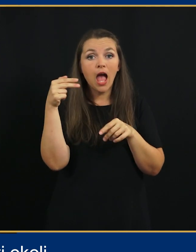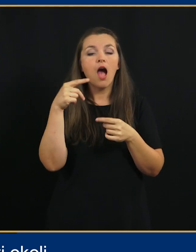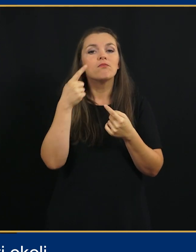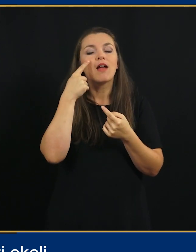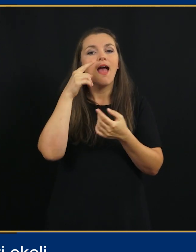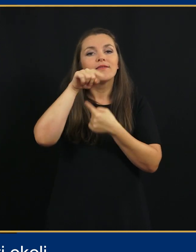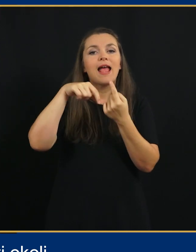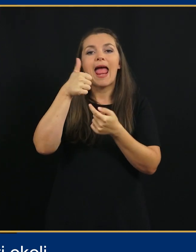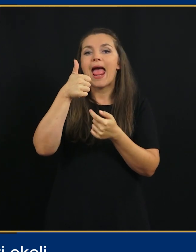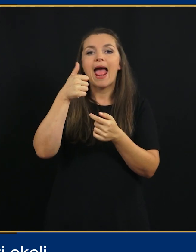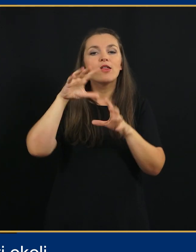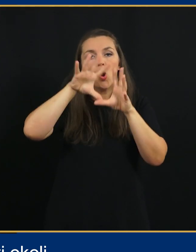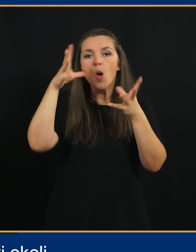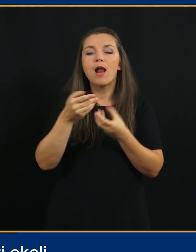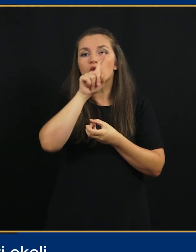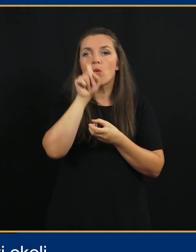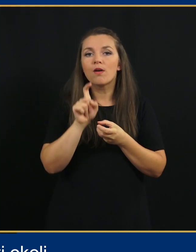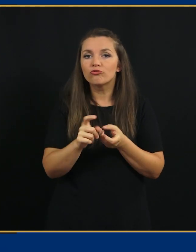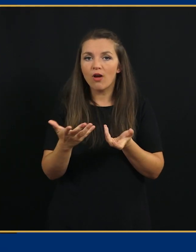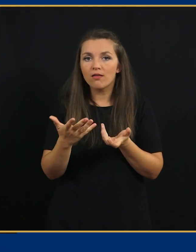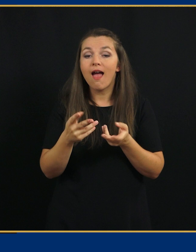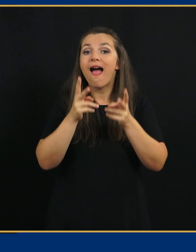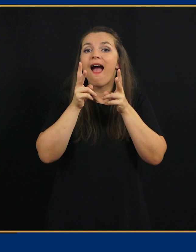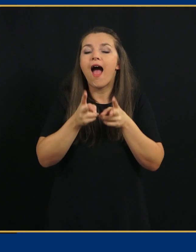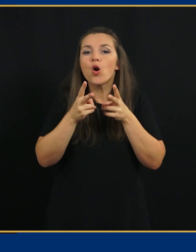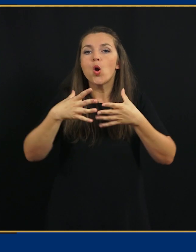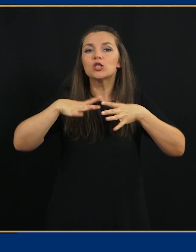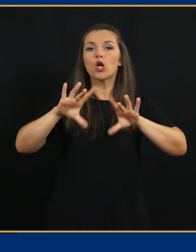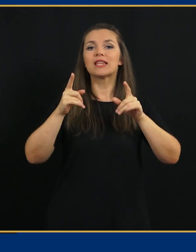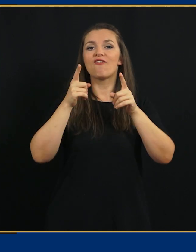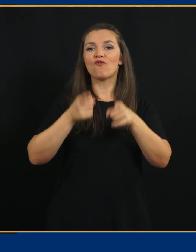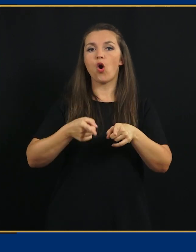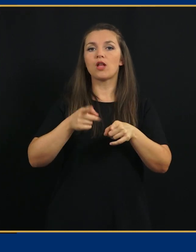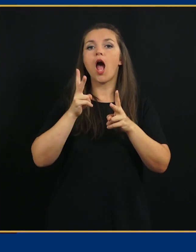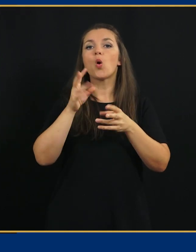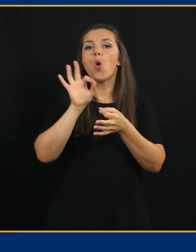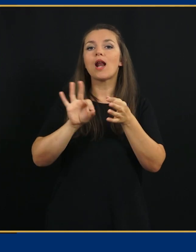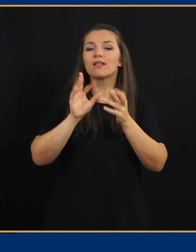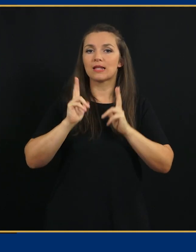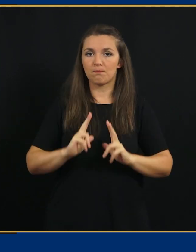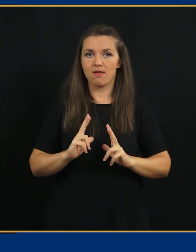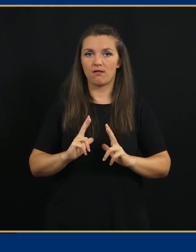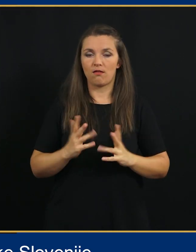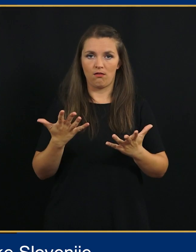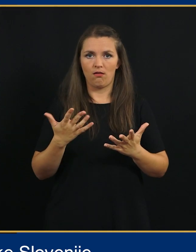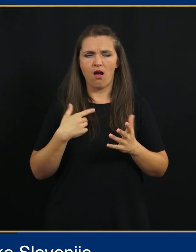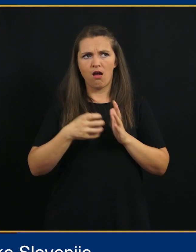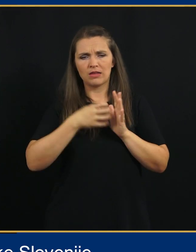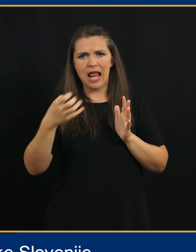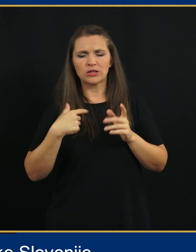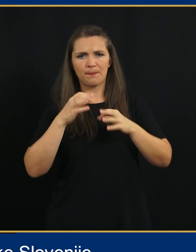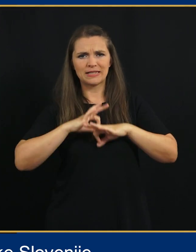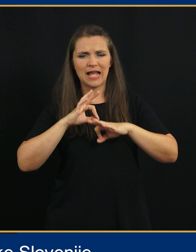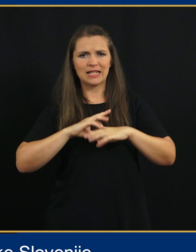vrti okoli enega samega globalnega vprašanja. Kako se izogniti vojni in ohraniti mir? Dlje, ko sem